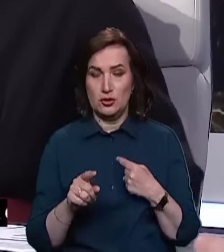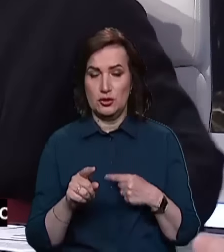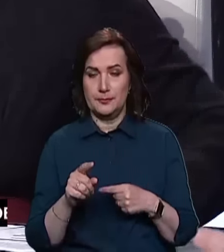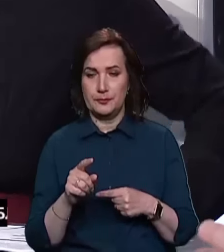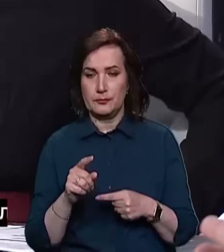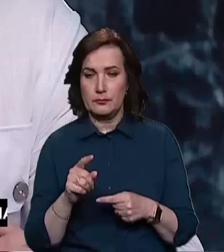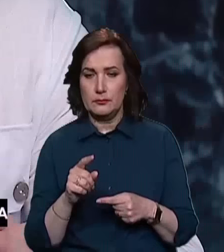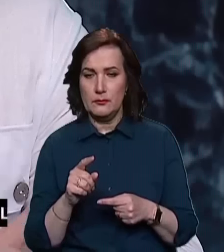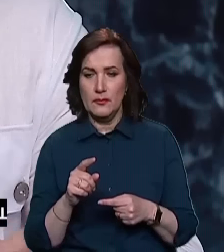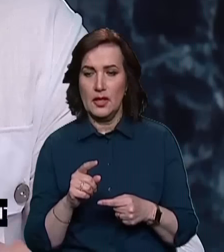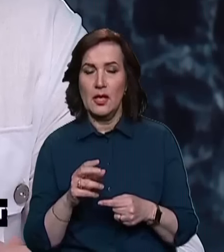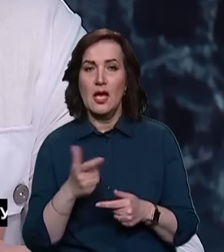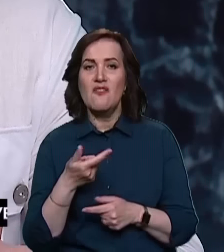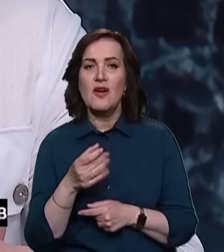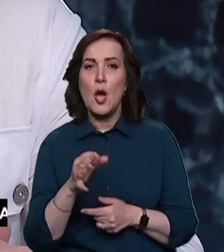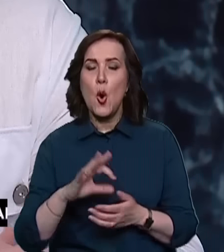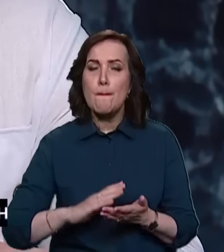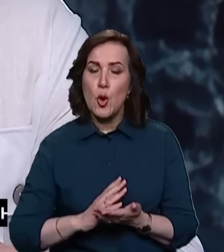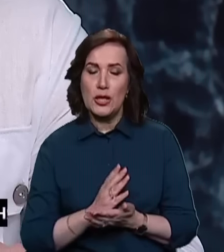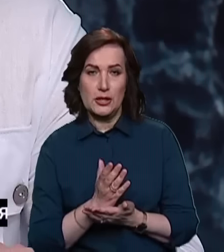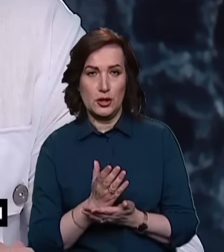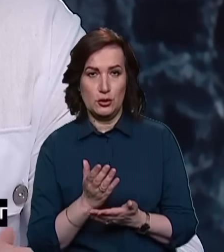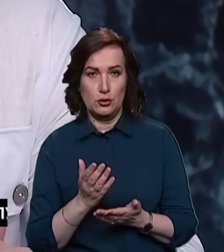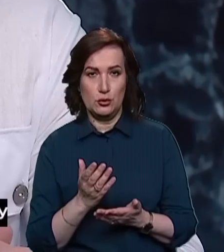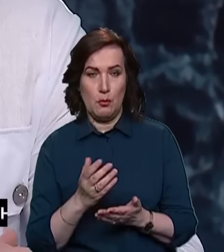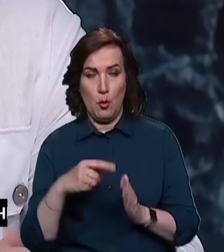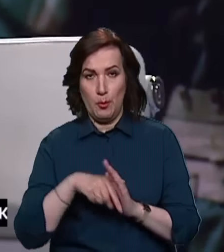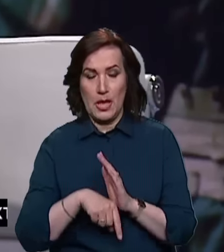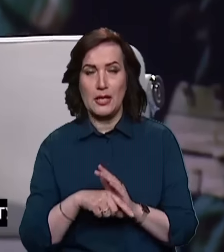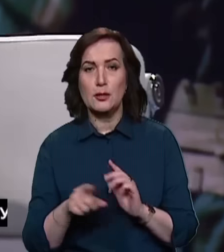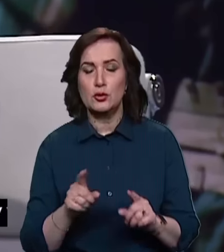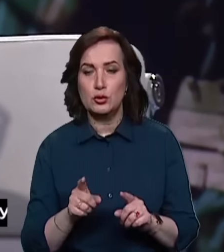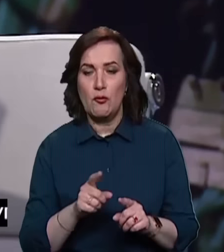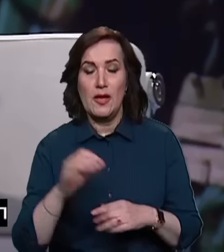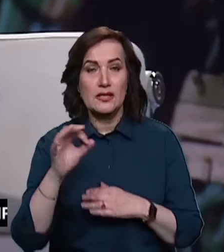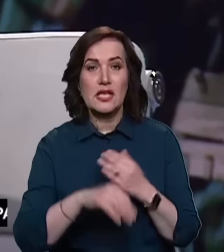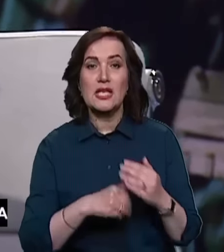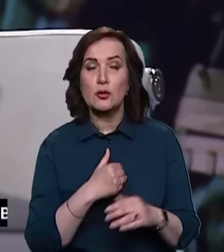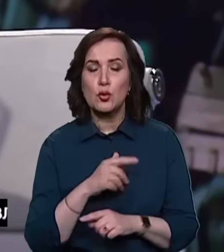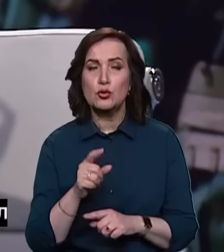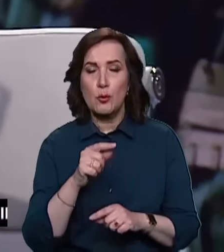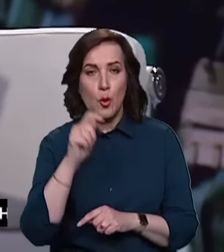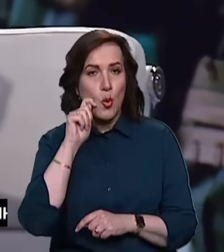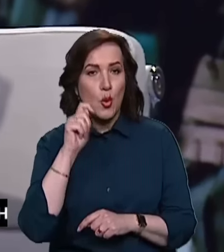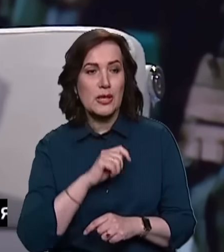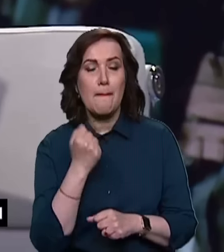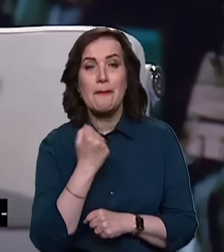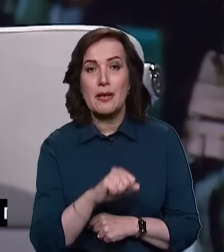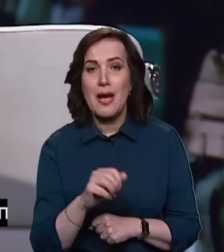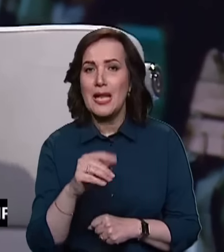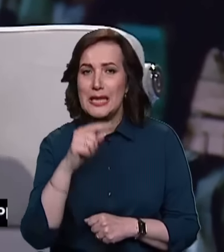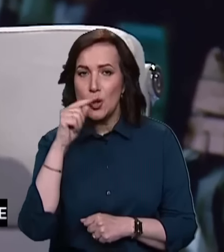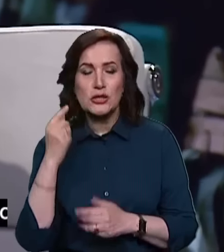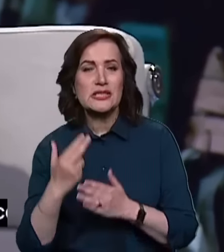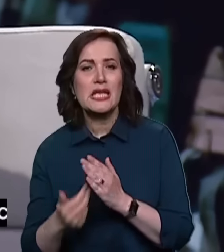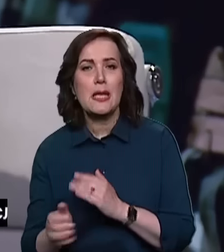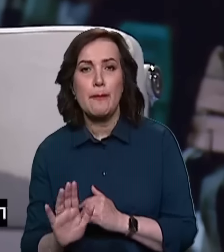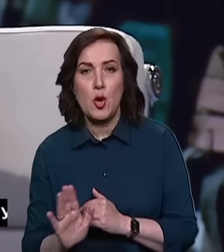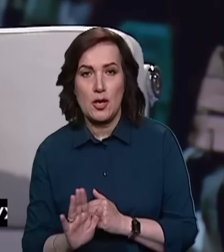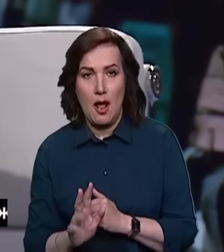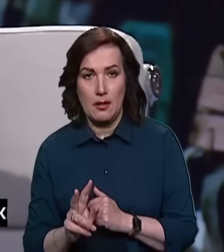поставлено в такому геополітичному плані, що Захід хоче, щоб Україна перемогла, але Росія